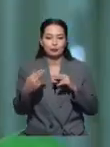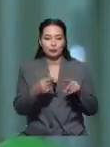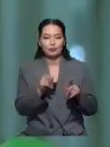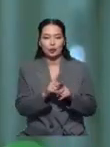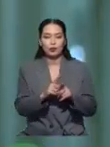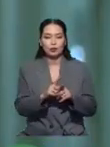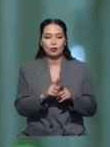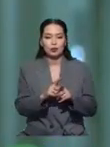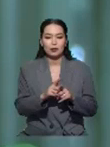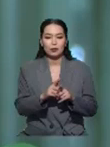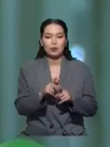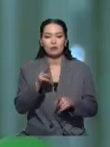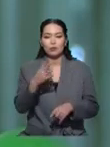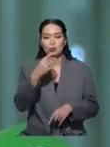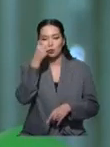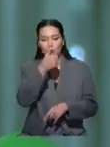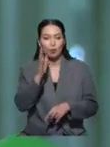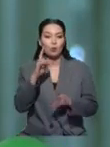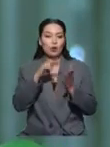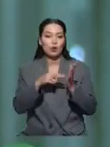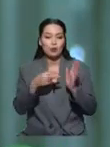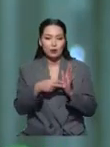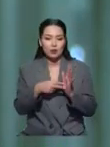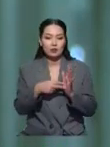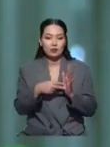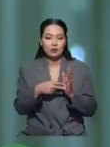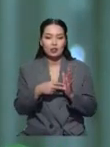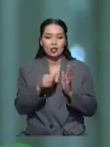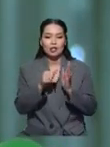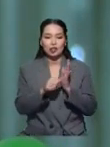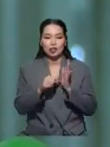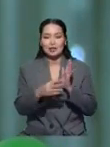50-74%. В 2024 году предусмотрено 69 миллиардов тенге. На